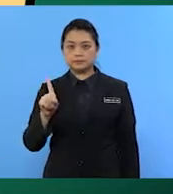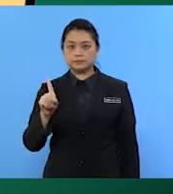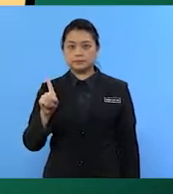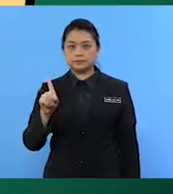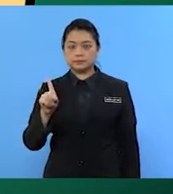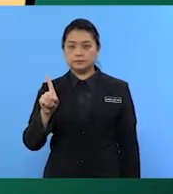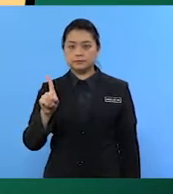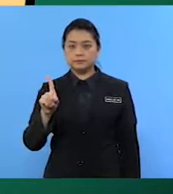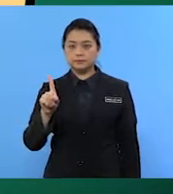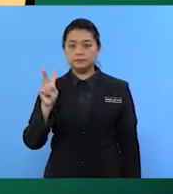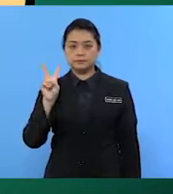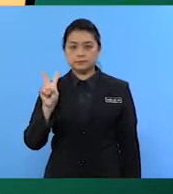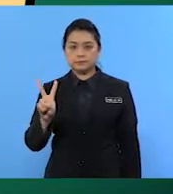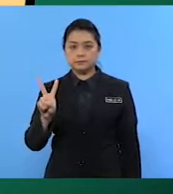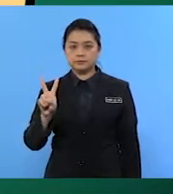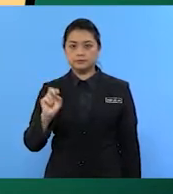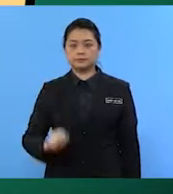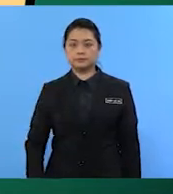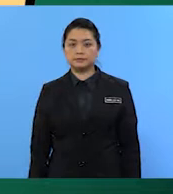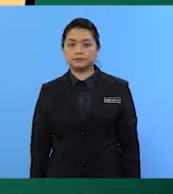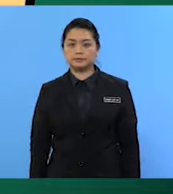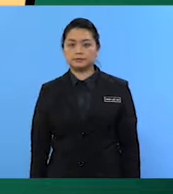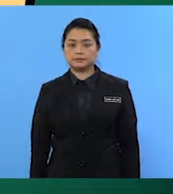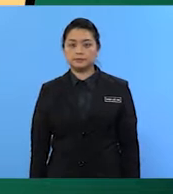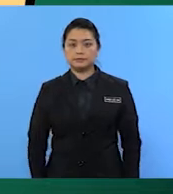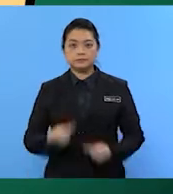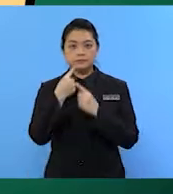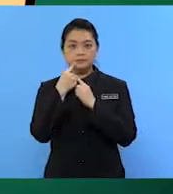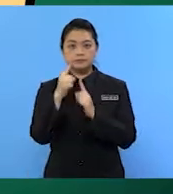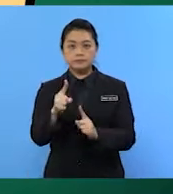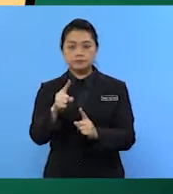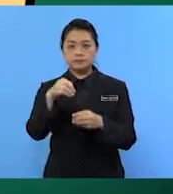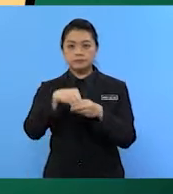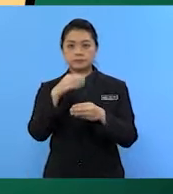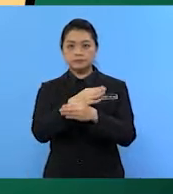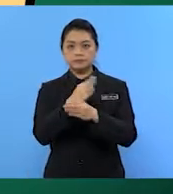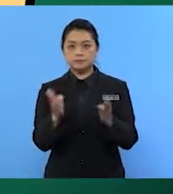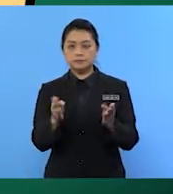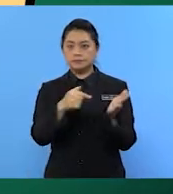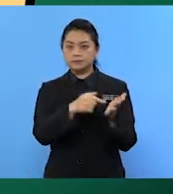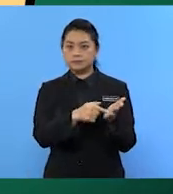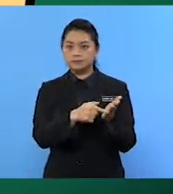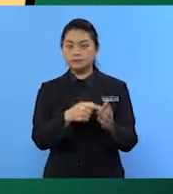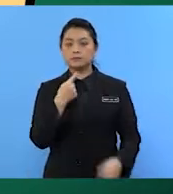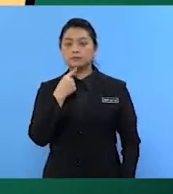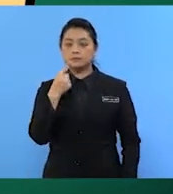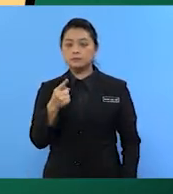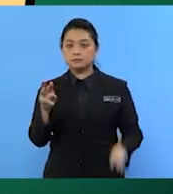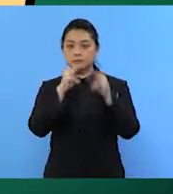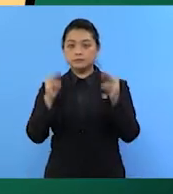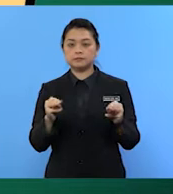1 dan 2. Jawapan dalam bentuk ini disebut matriks